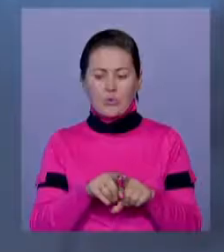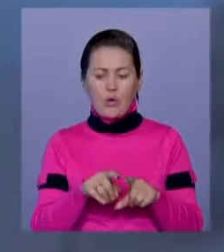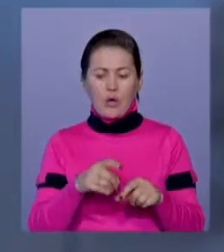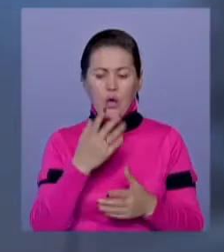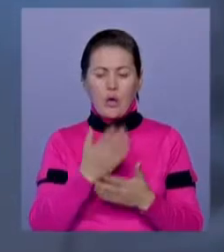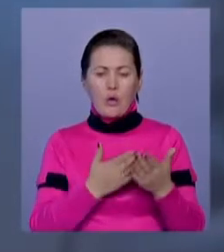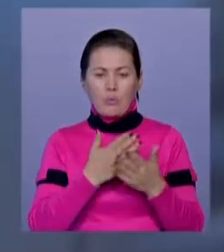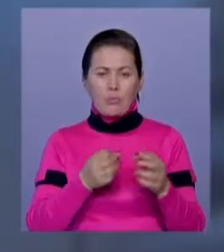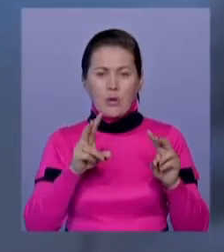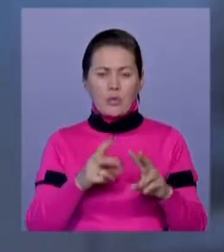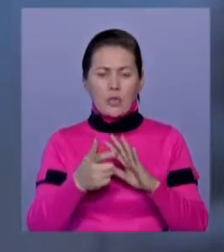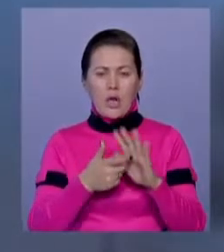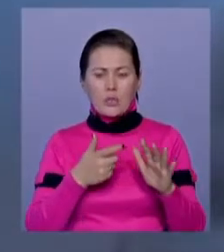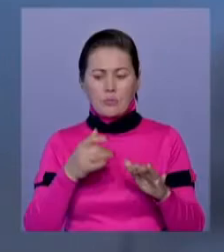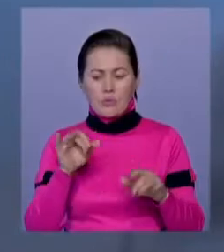кеңесші мамандары тартып,